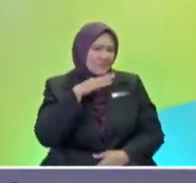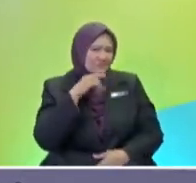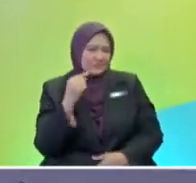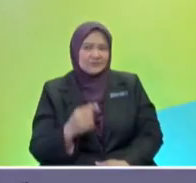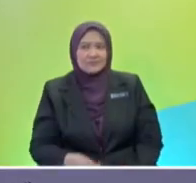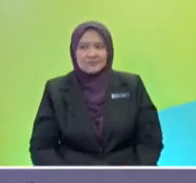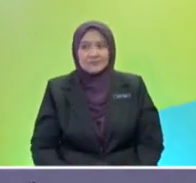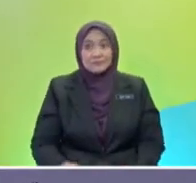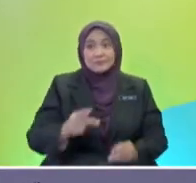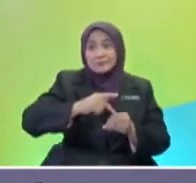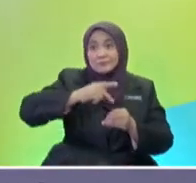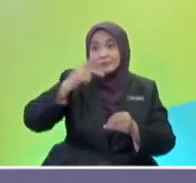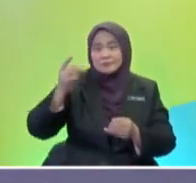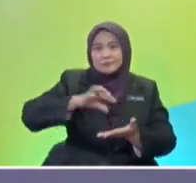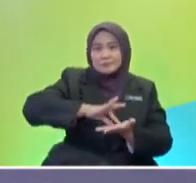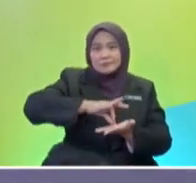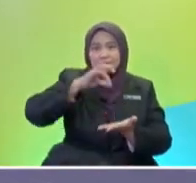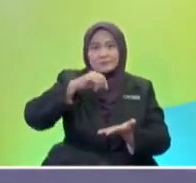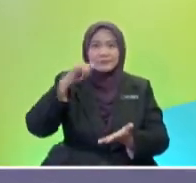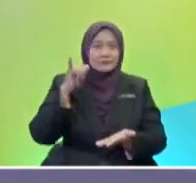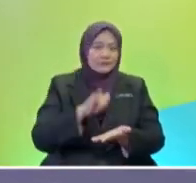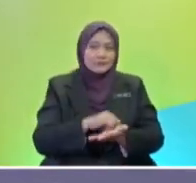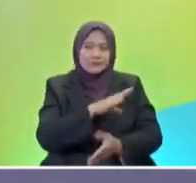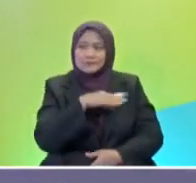keluarkan isu tersebut